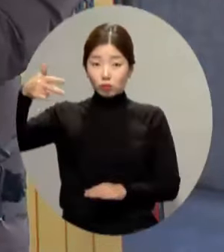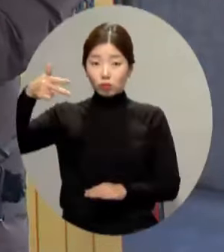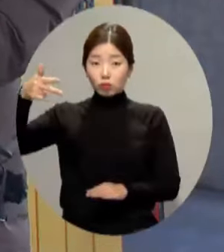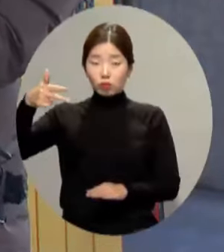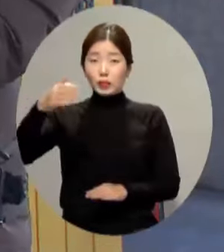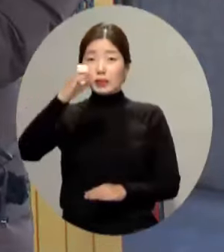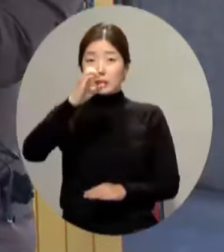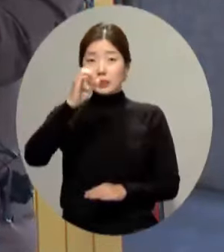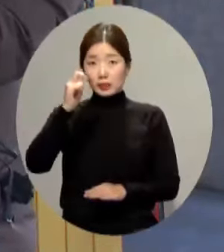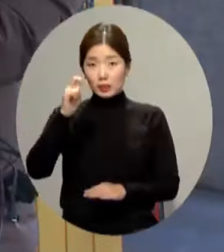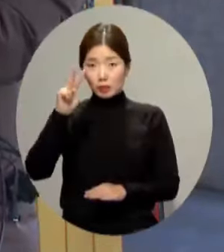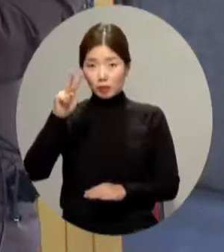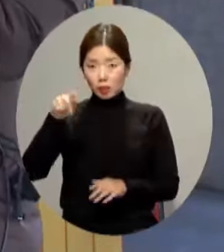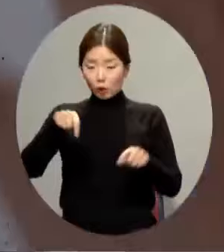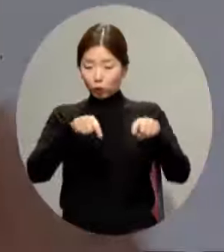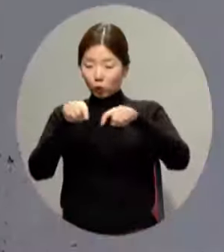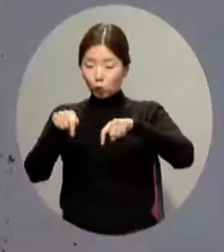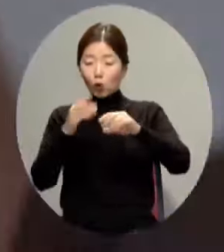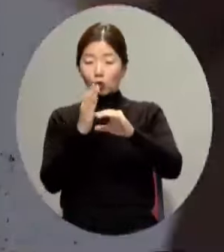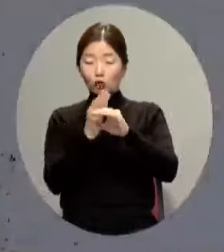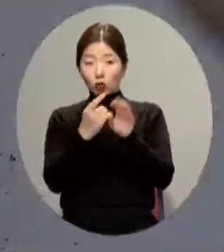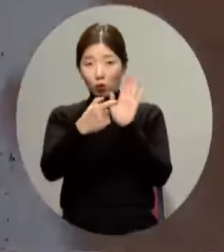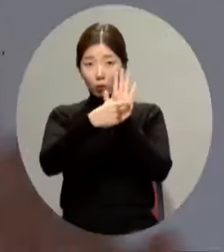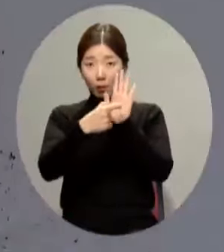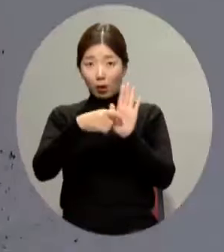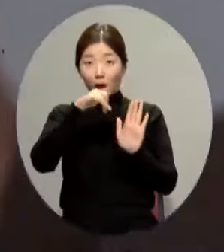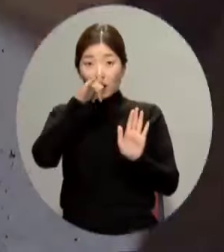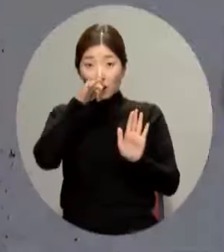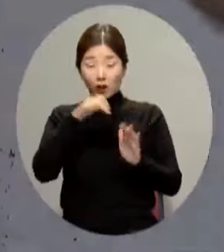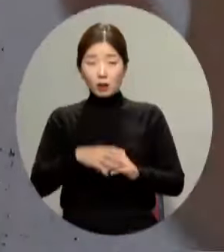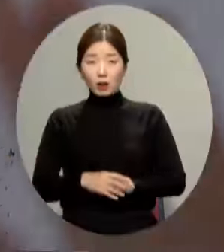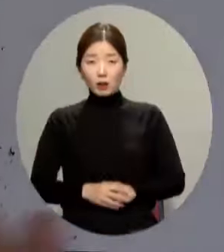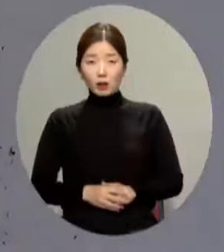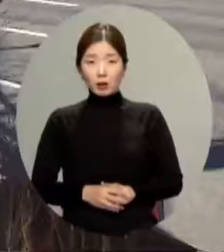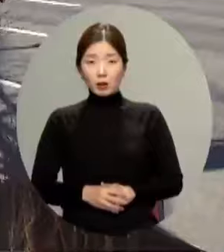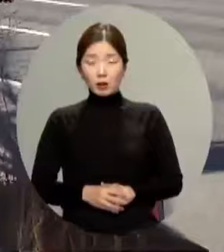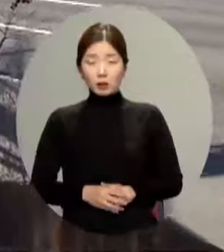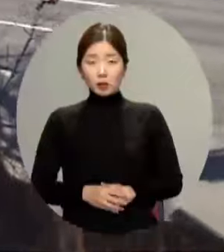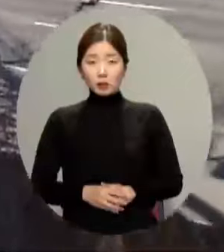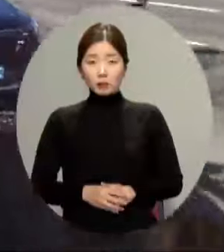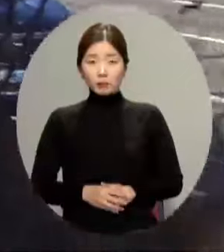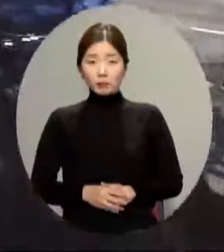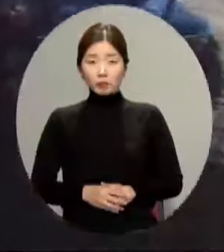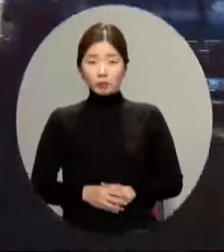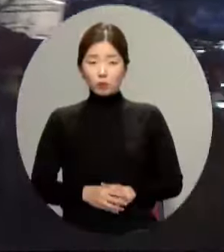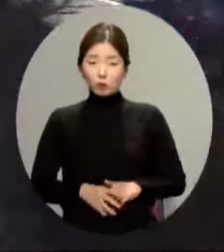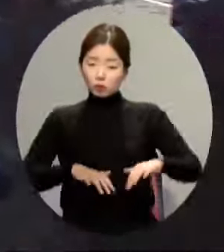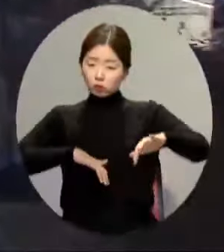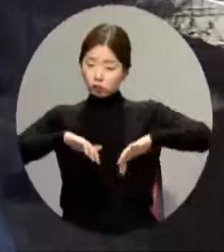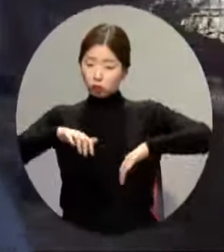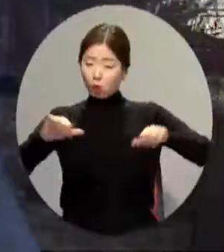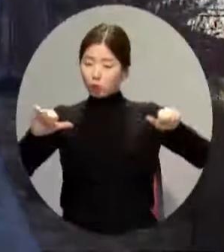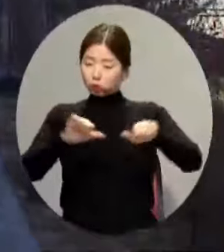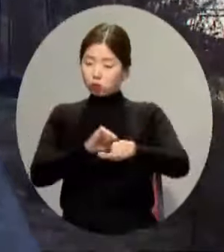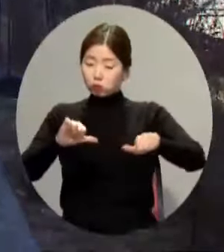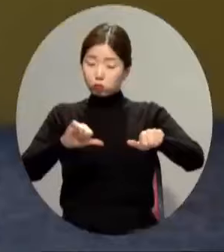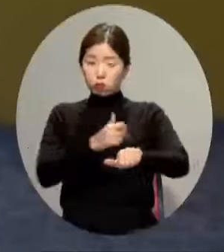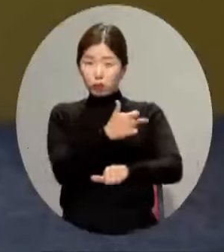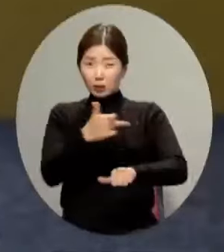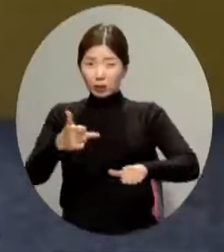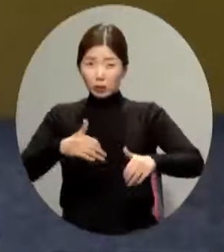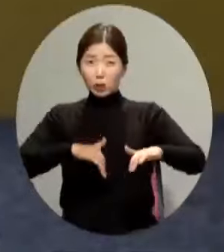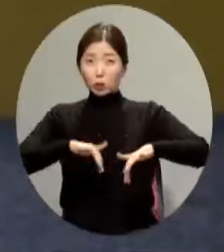당시에도 CCTV가 상시 녹화 중이라는 안내문이 붙어 있었습니다. 더욱이 왕복 10차선 도로변에